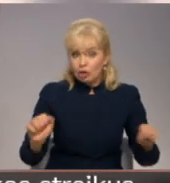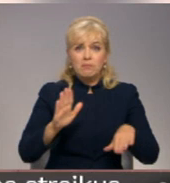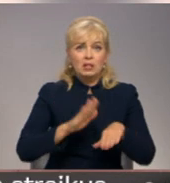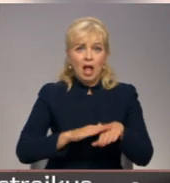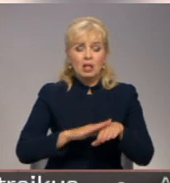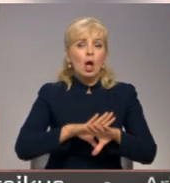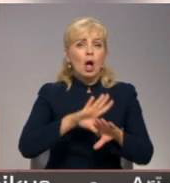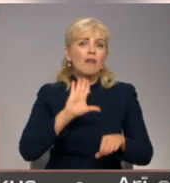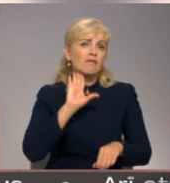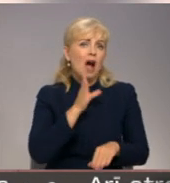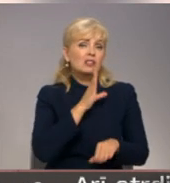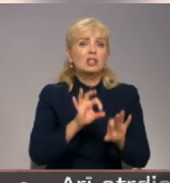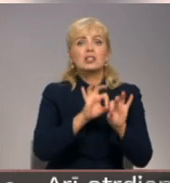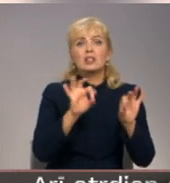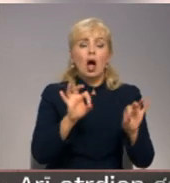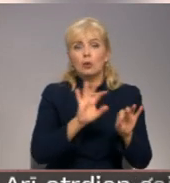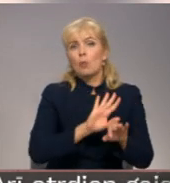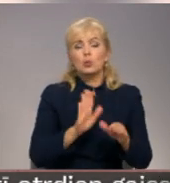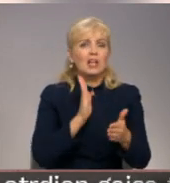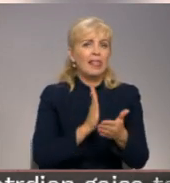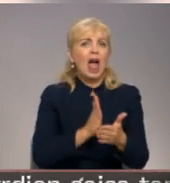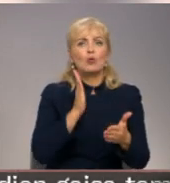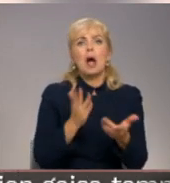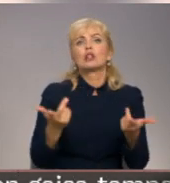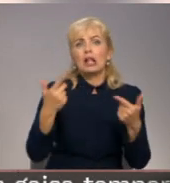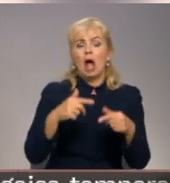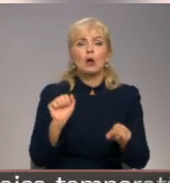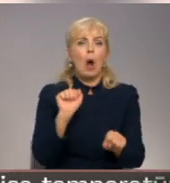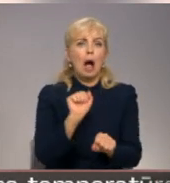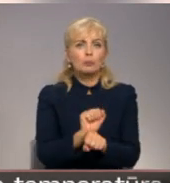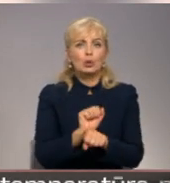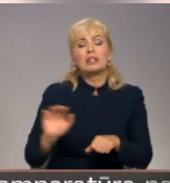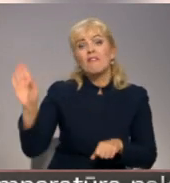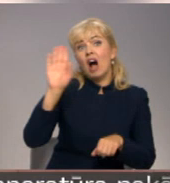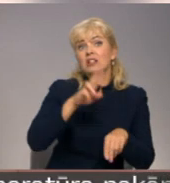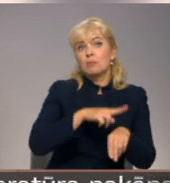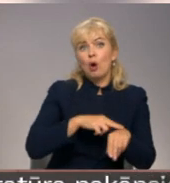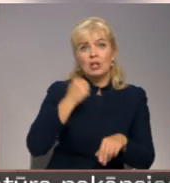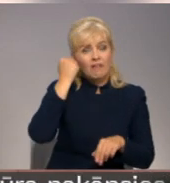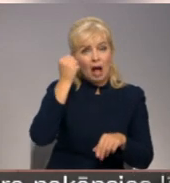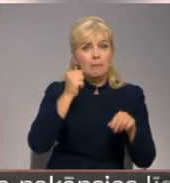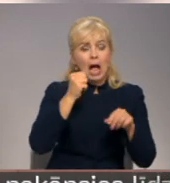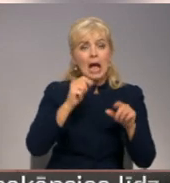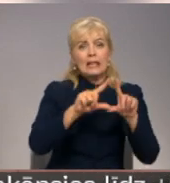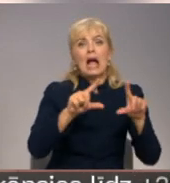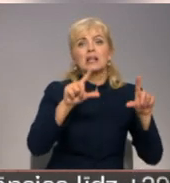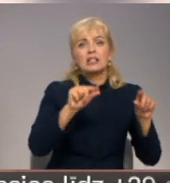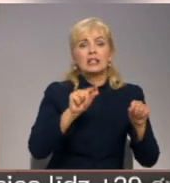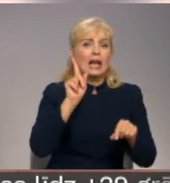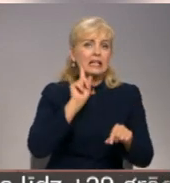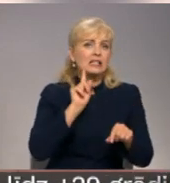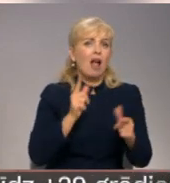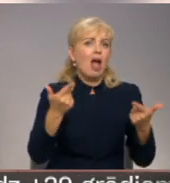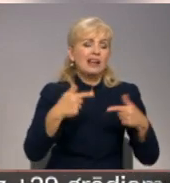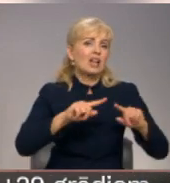vasaras sākuma uz nenoteiktu laiku apturēta valsts policijas Valmieras iecirkņa īslaicīgās aizturēšanas izolatora darbība. Aizturētie